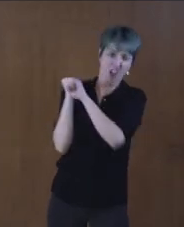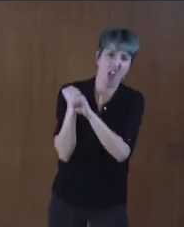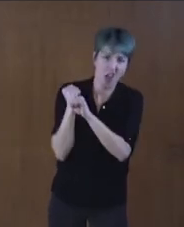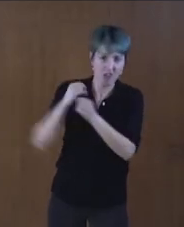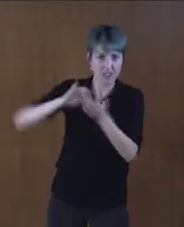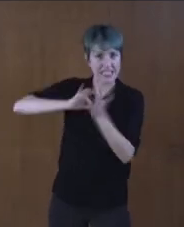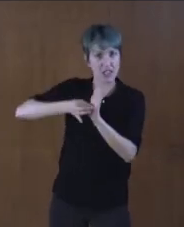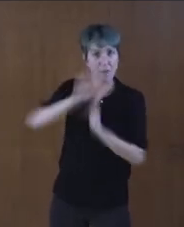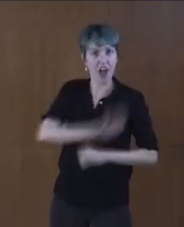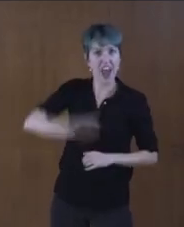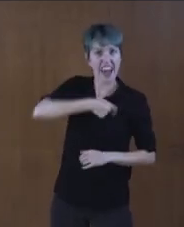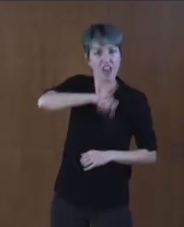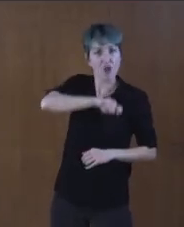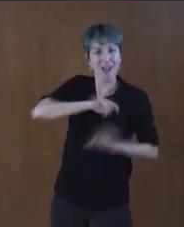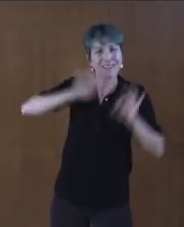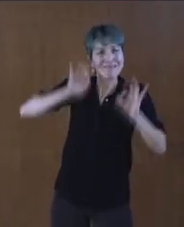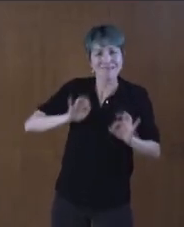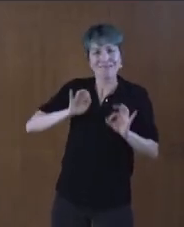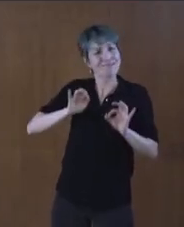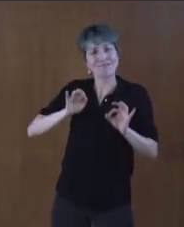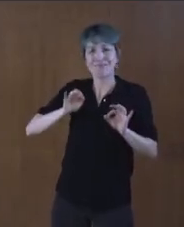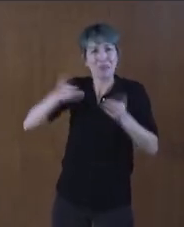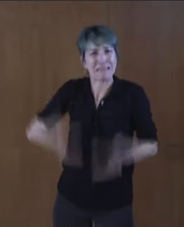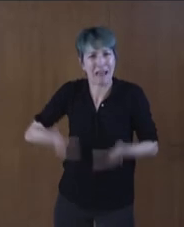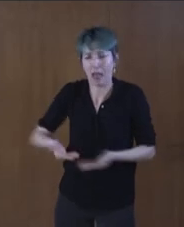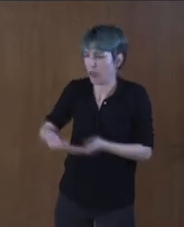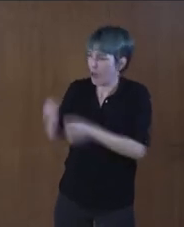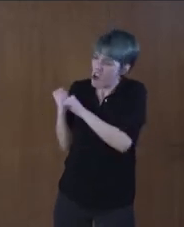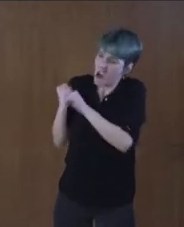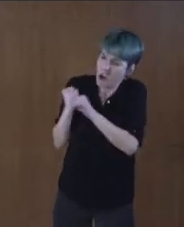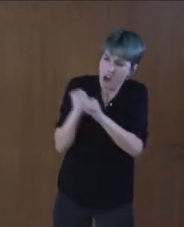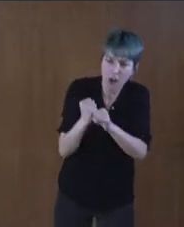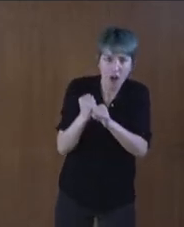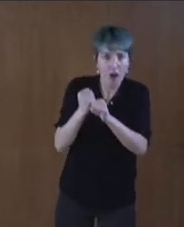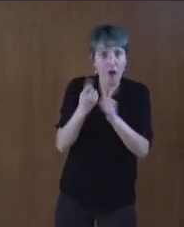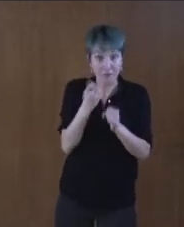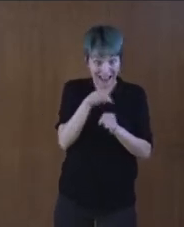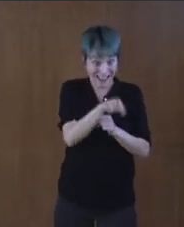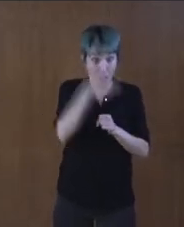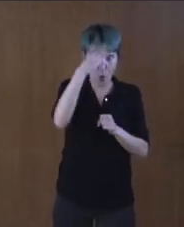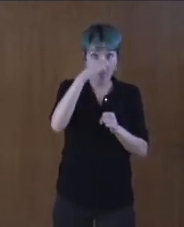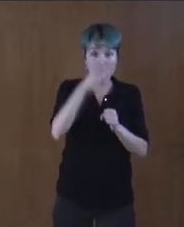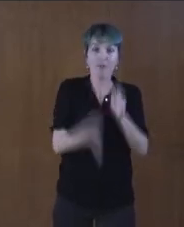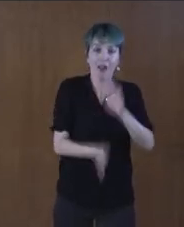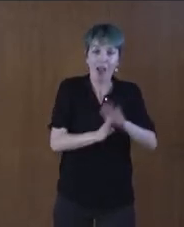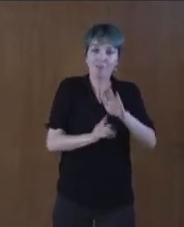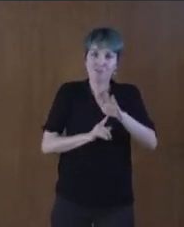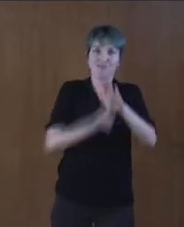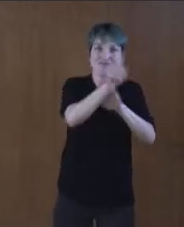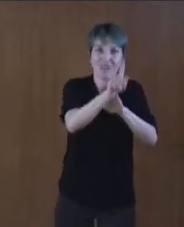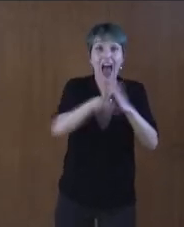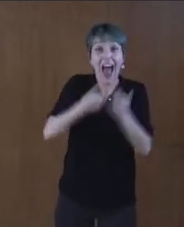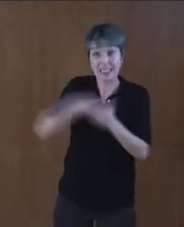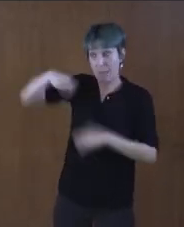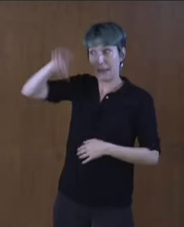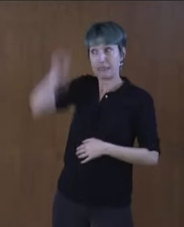interessant i feixuc, que mai no anirà decididament endavant fins que un president, em